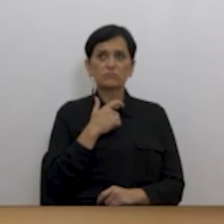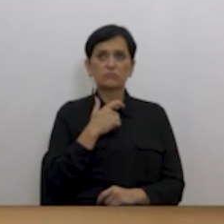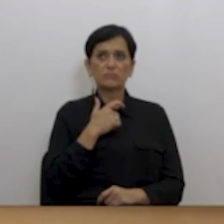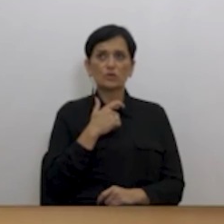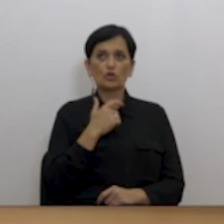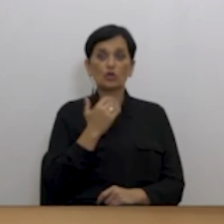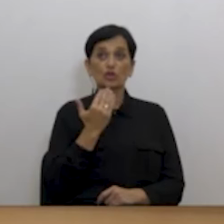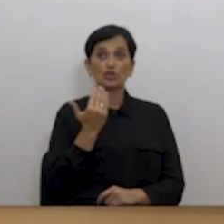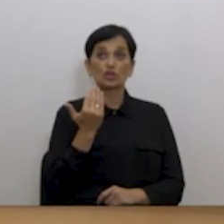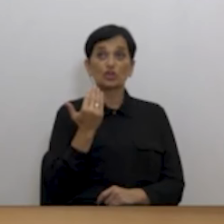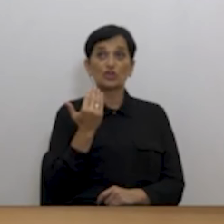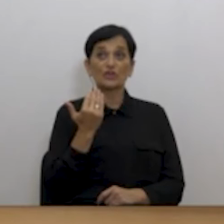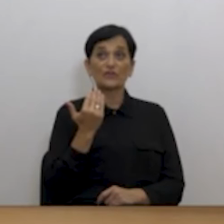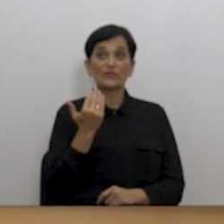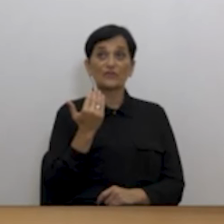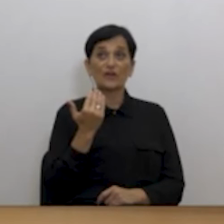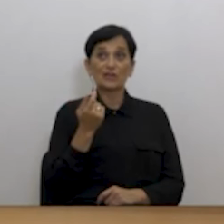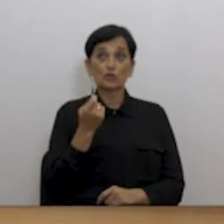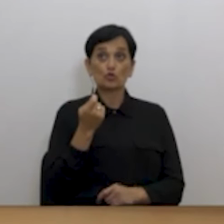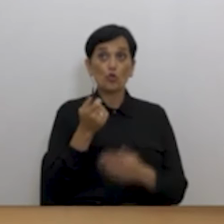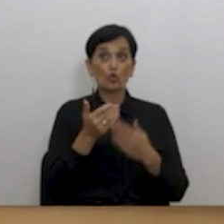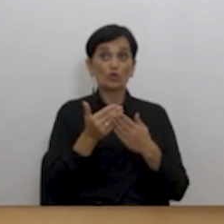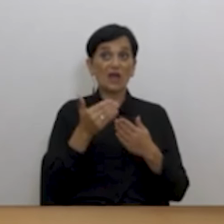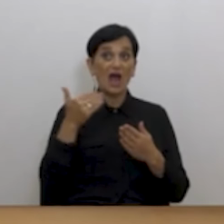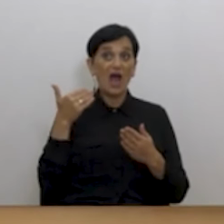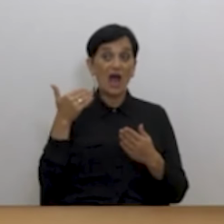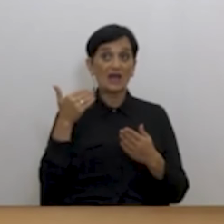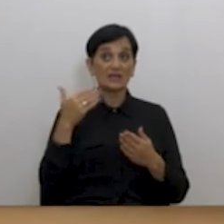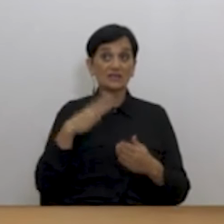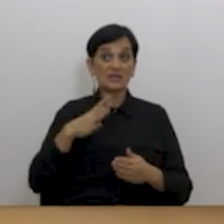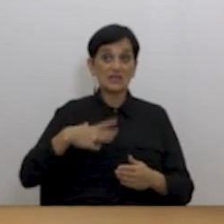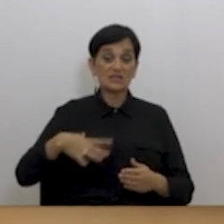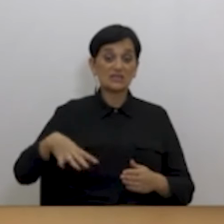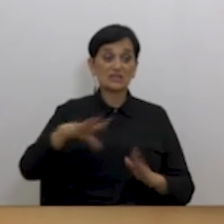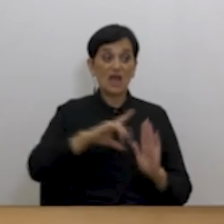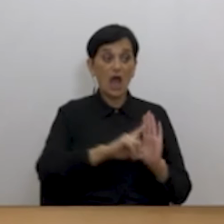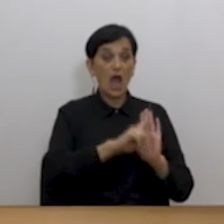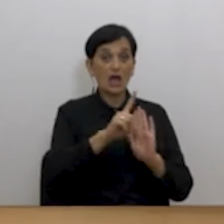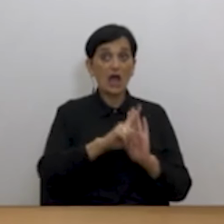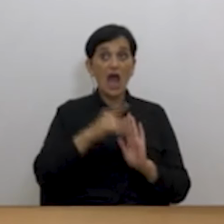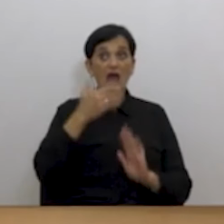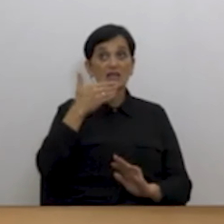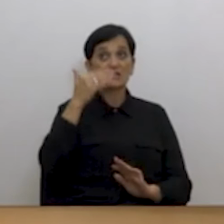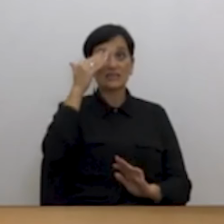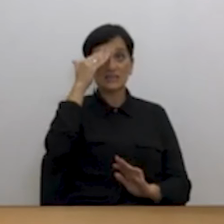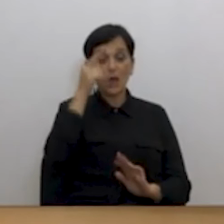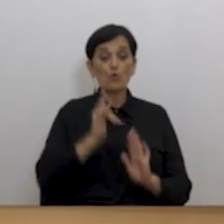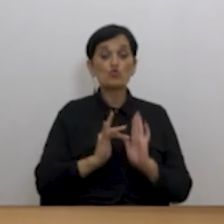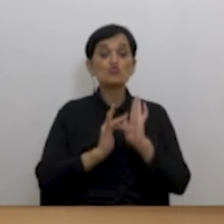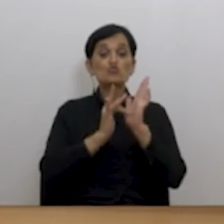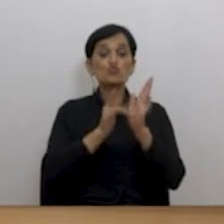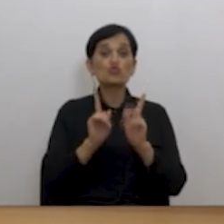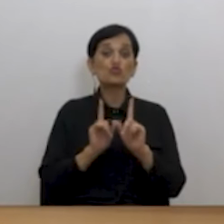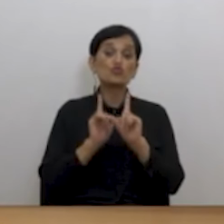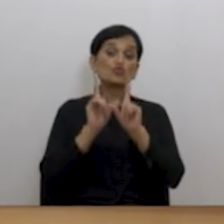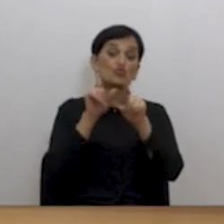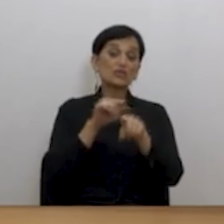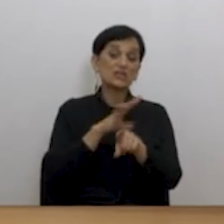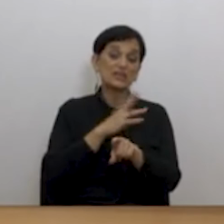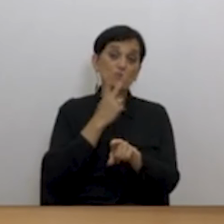თქვენ რო ცოტა ადრე გეულოთ საქართველოსში და ეხლა ზაფხულში რაღაცა მოინახულეთ, ტურისტულად წავზანებული იყავით